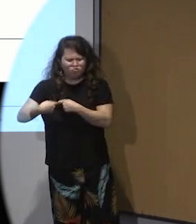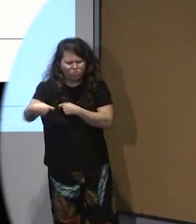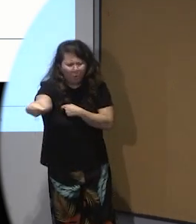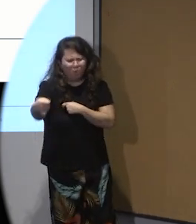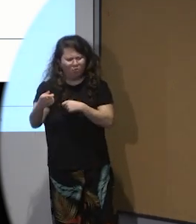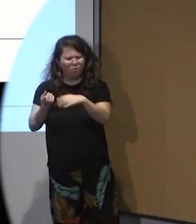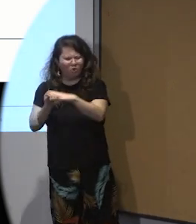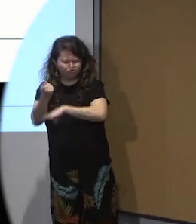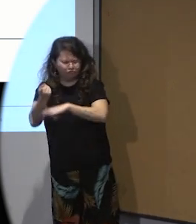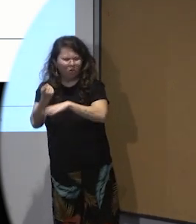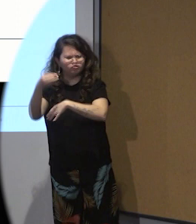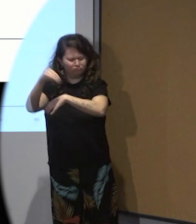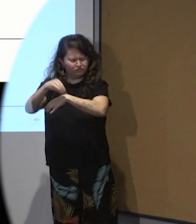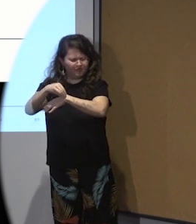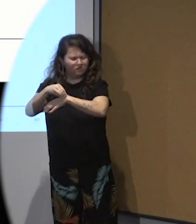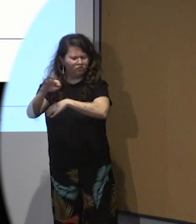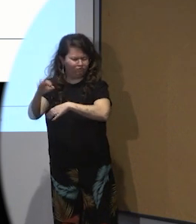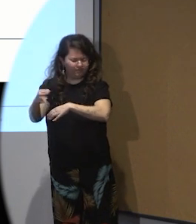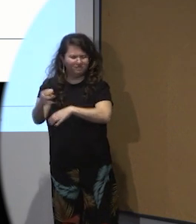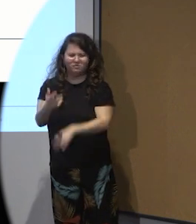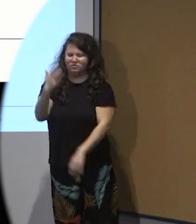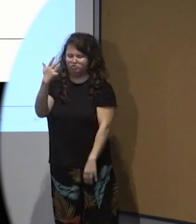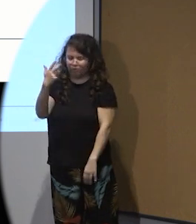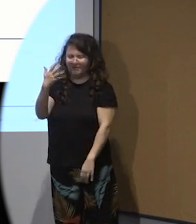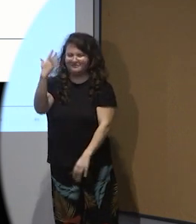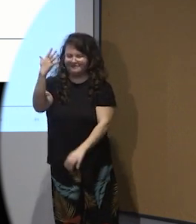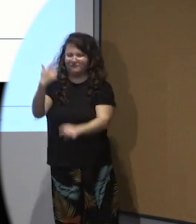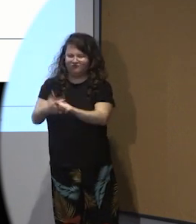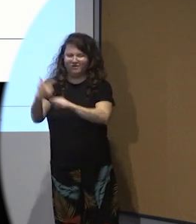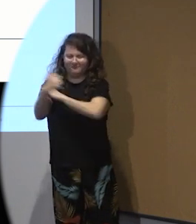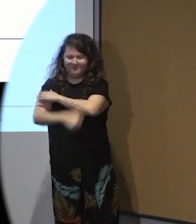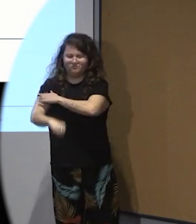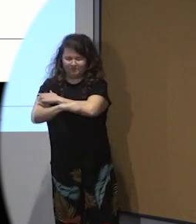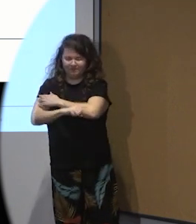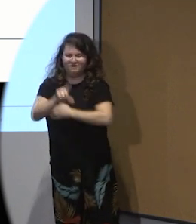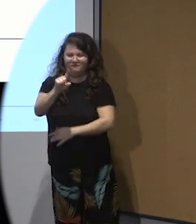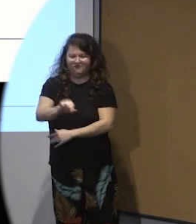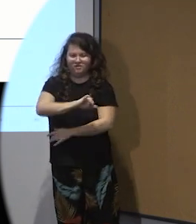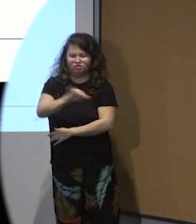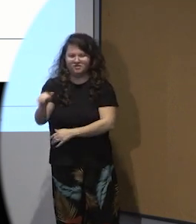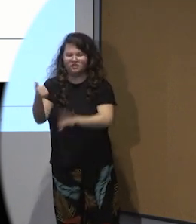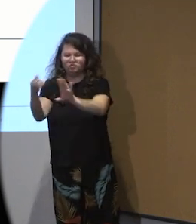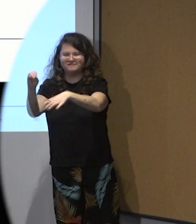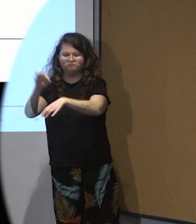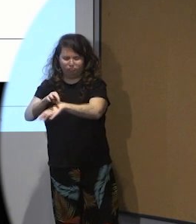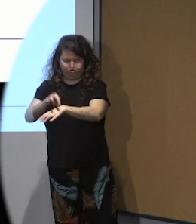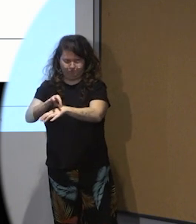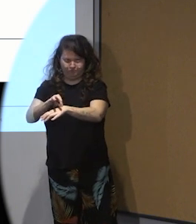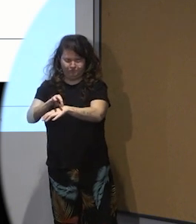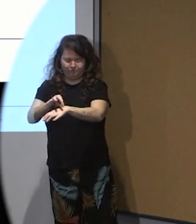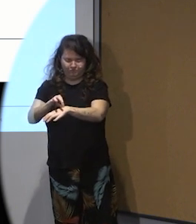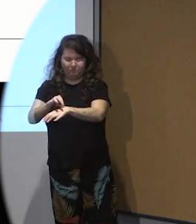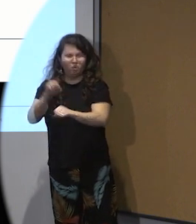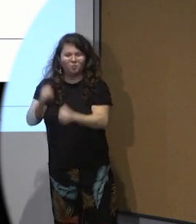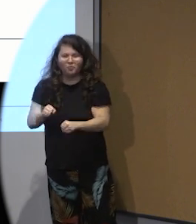recommander 3 à 5 fois par semaine, 20 à 60 minutes. Ça peut être de